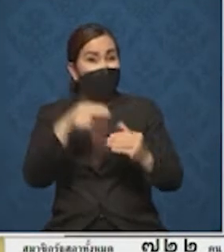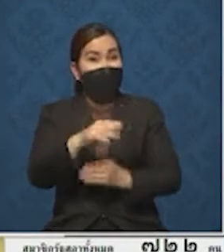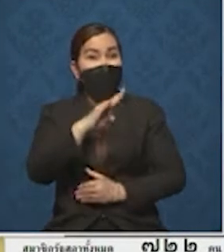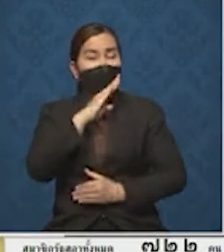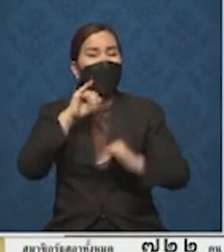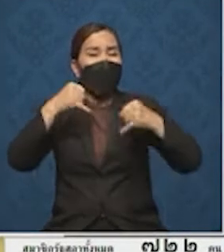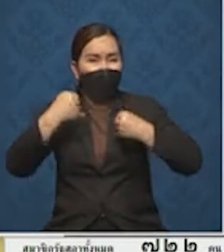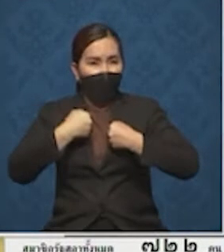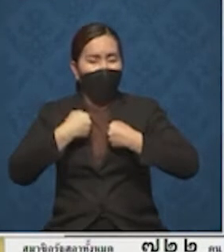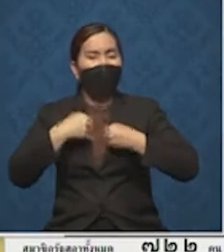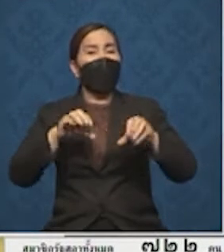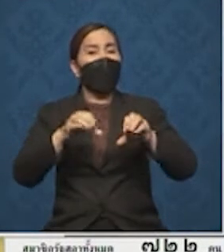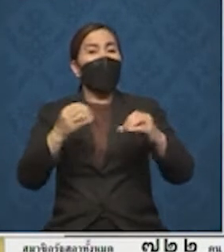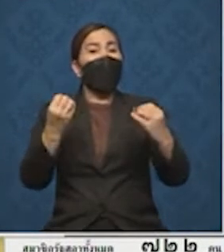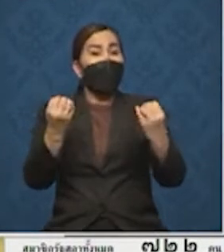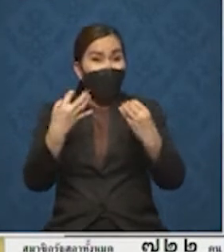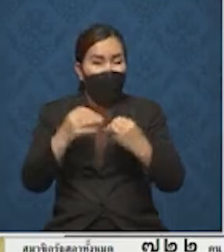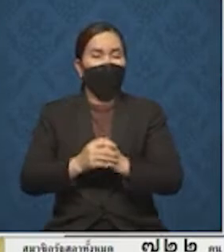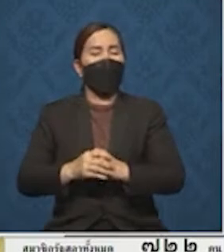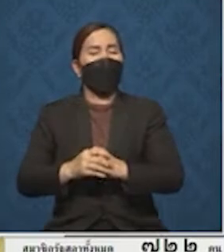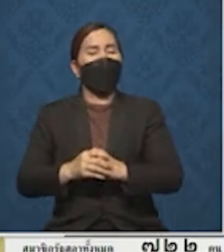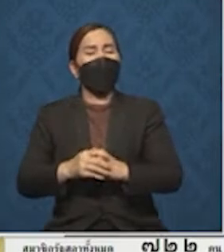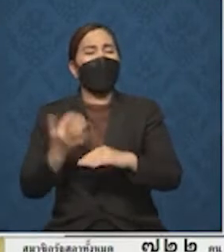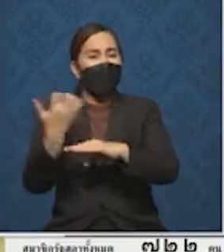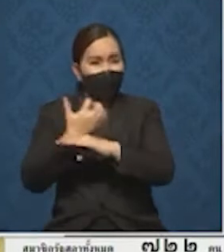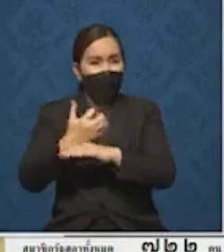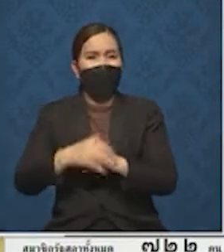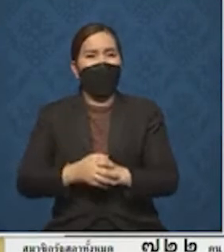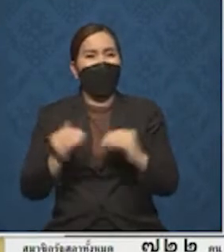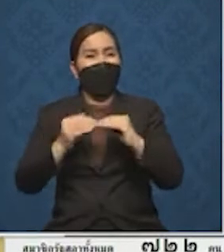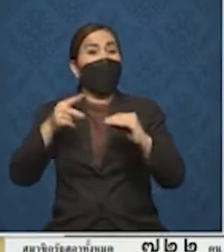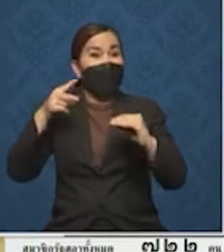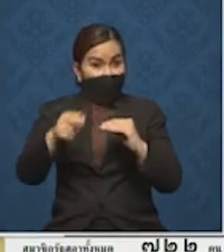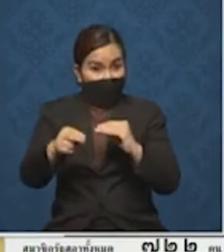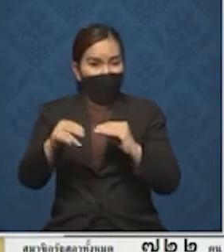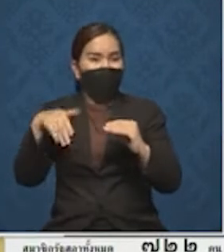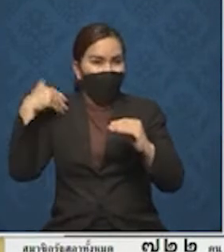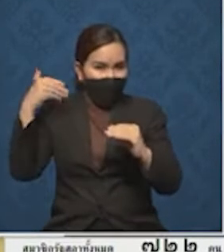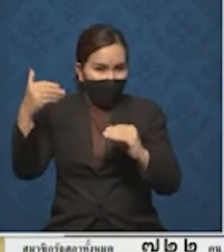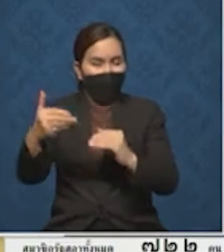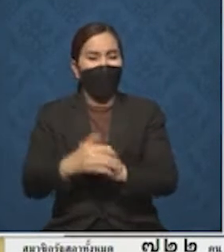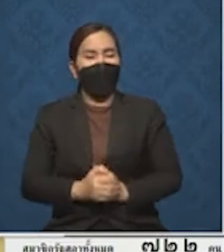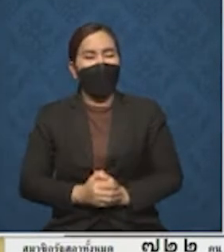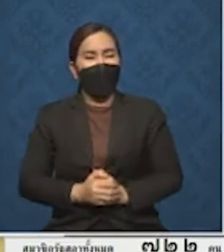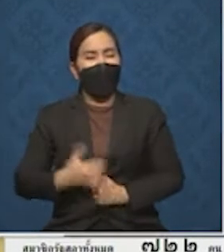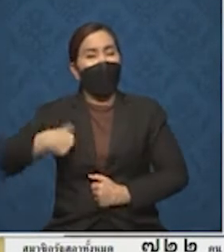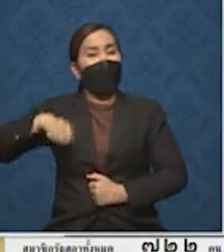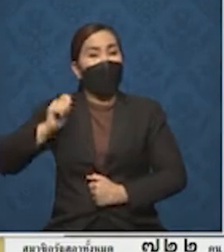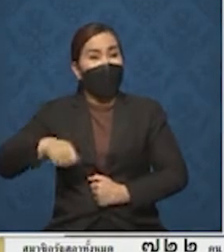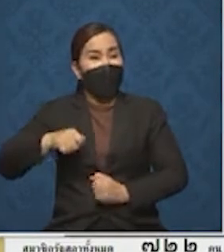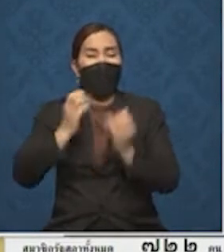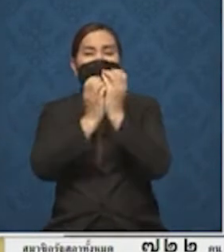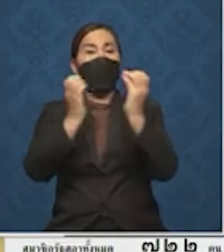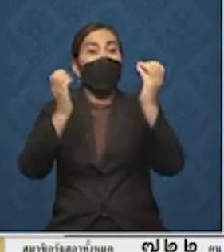อตัดสนก่อที่ไปสารแลทํานูนจำนวมากแล้วพอมาต่อมาก็ไปถสารและทํานูน